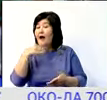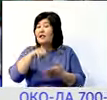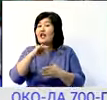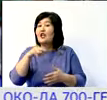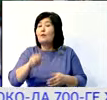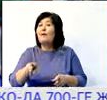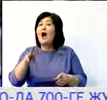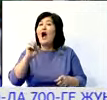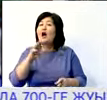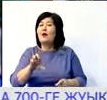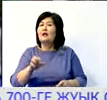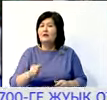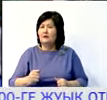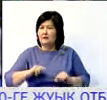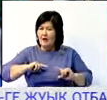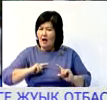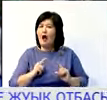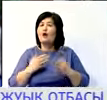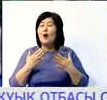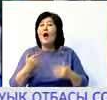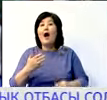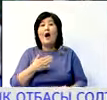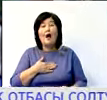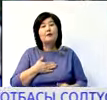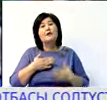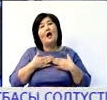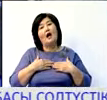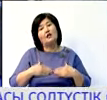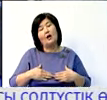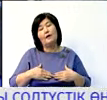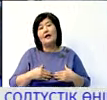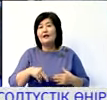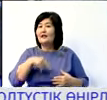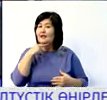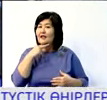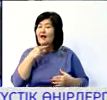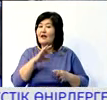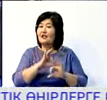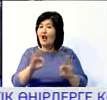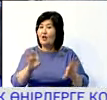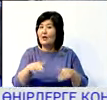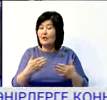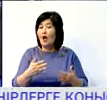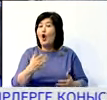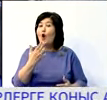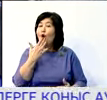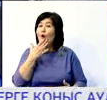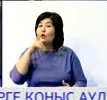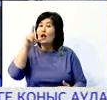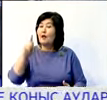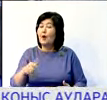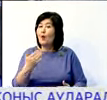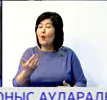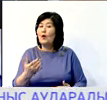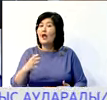имамдар айбармен, қаһармен оқуға машықтанған, ал бізде сабырмен, жылы шыраймен жеткізіледі. Себебі ұлт менталитетімен,